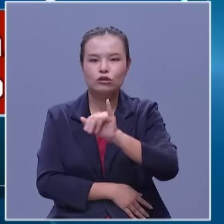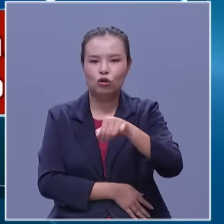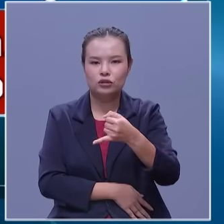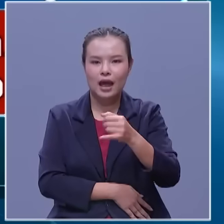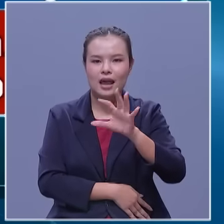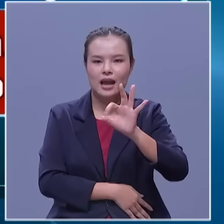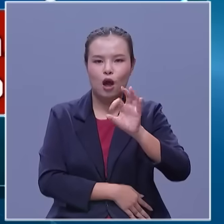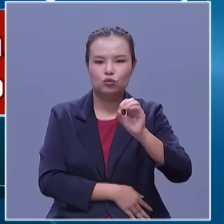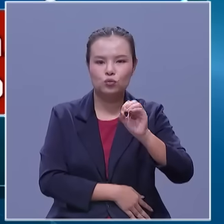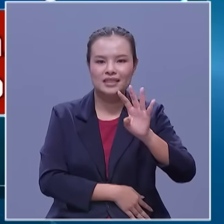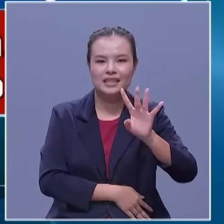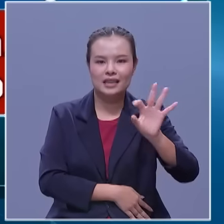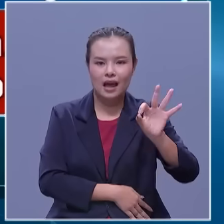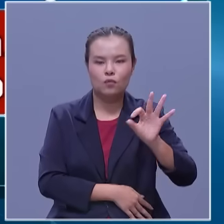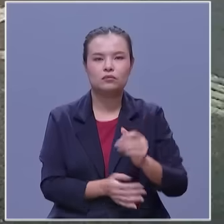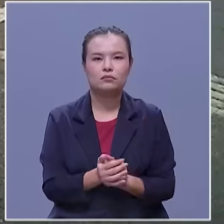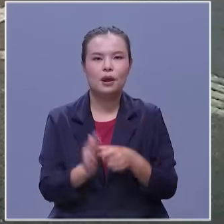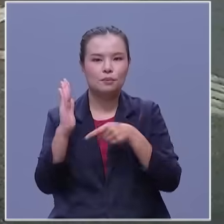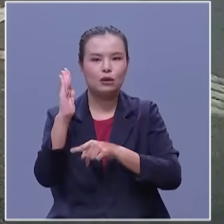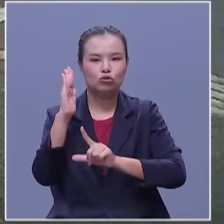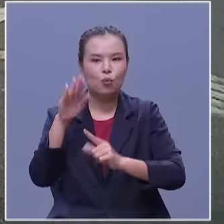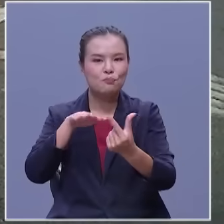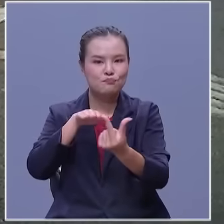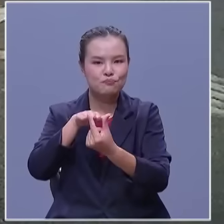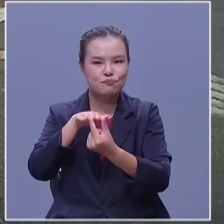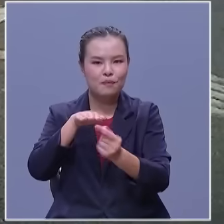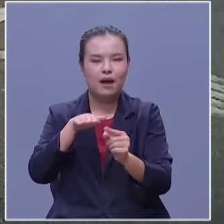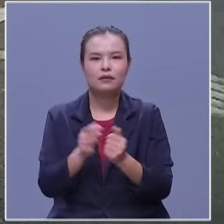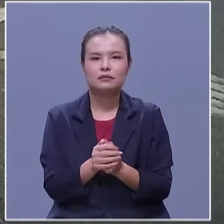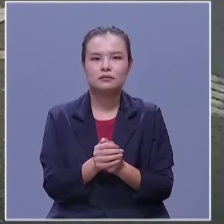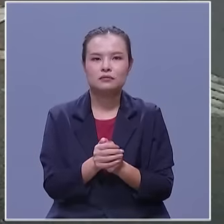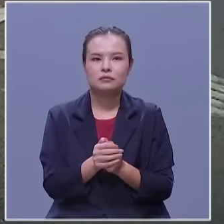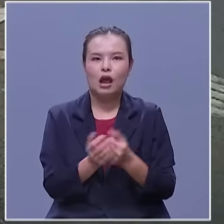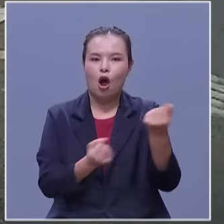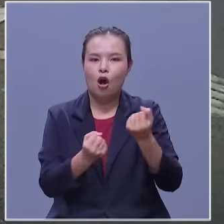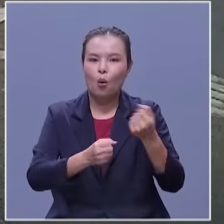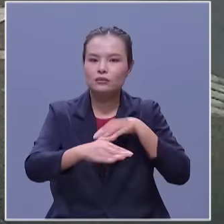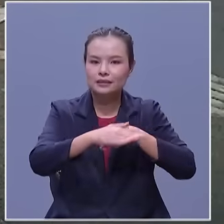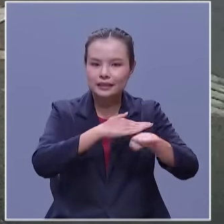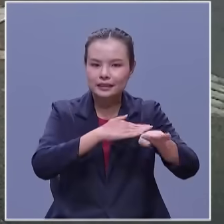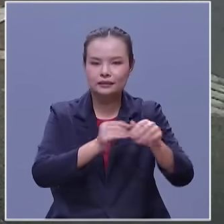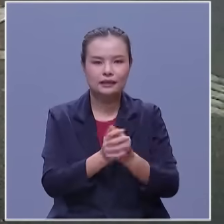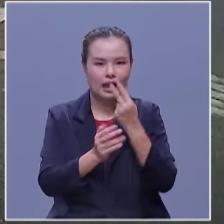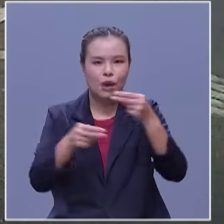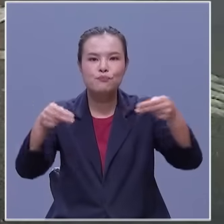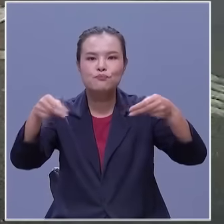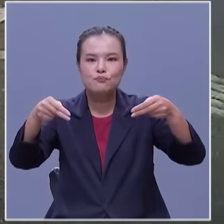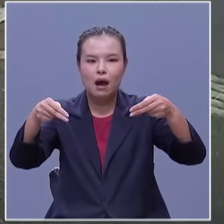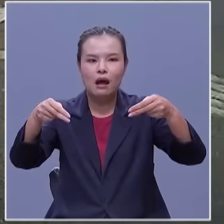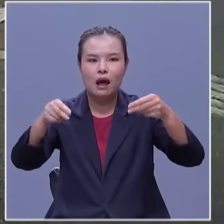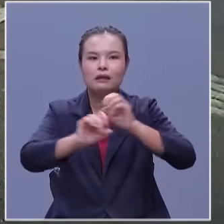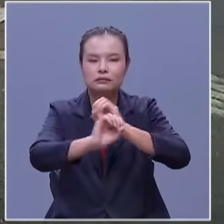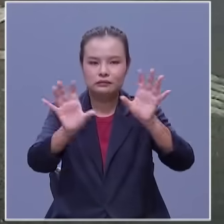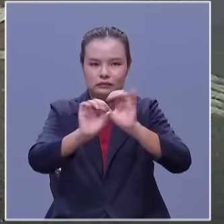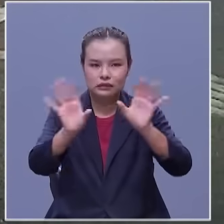จาน9049พัทลุงที่ตัวเสียแป้งเขาใช้หลบหนีคือเห็นในภาพกล้องวงจรปิดที่ชัด